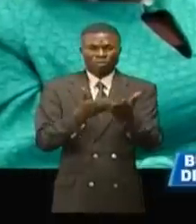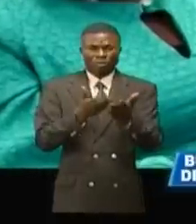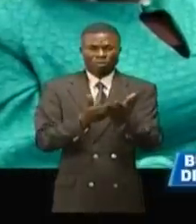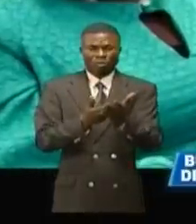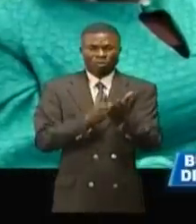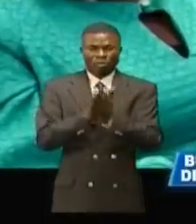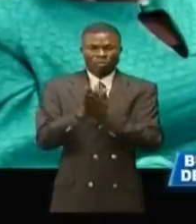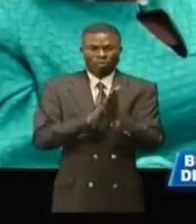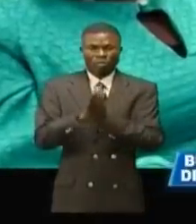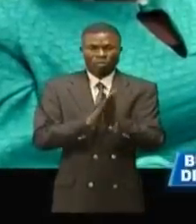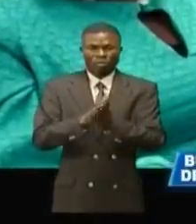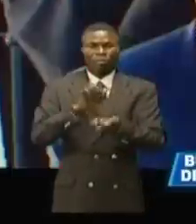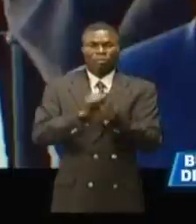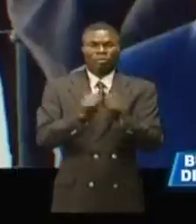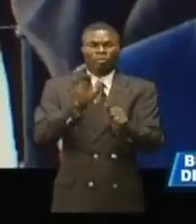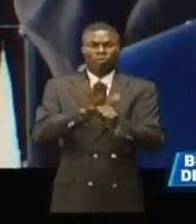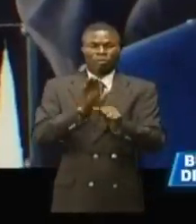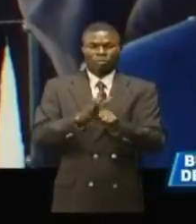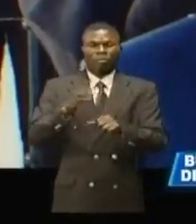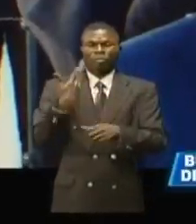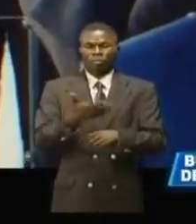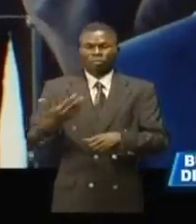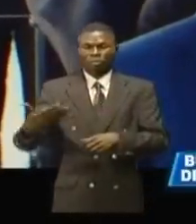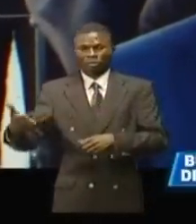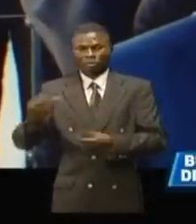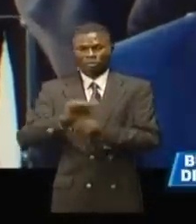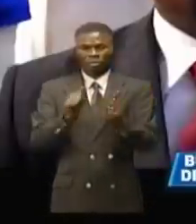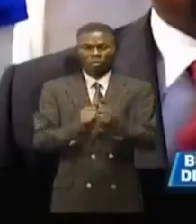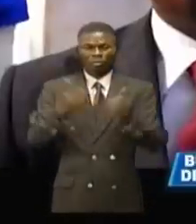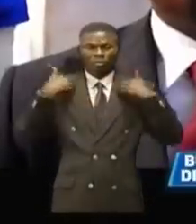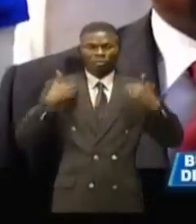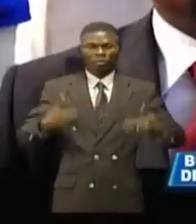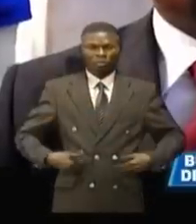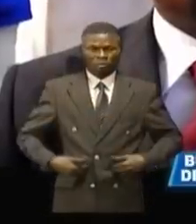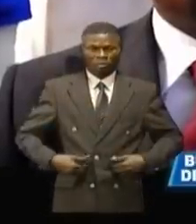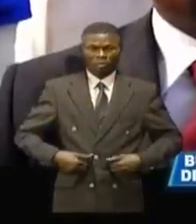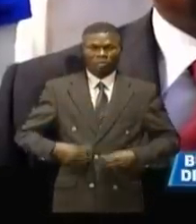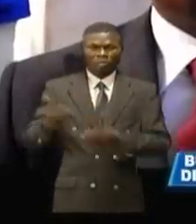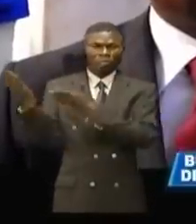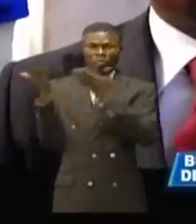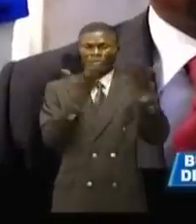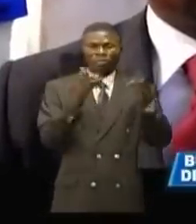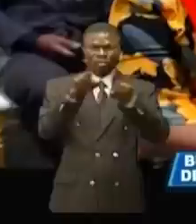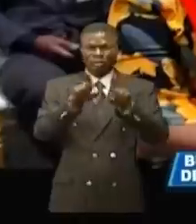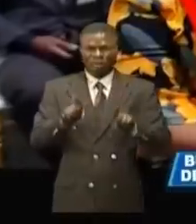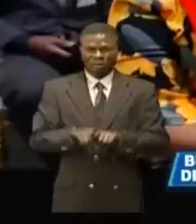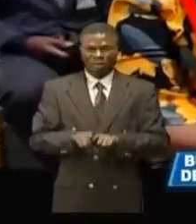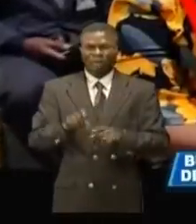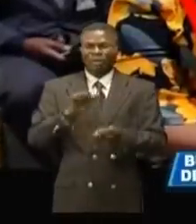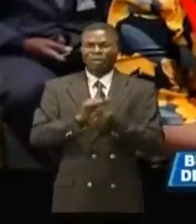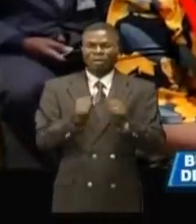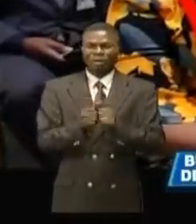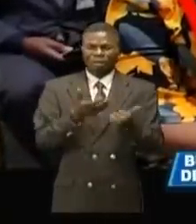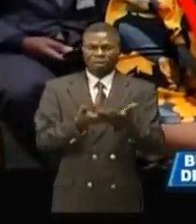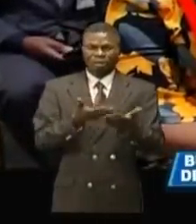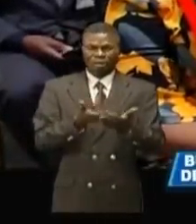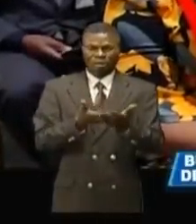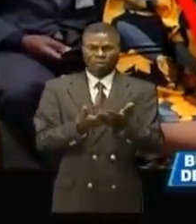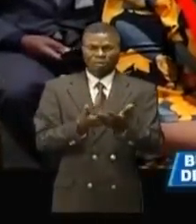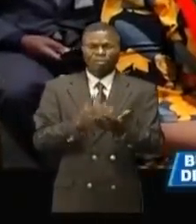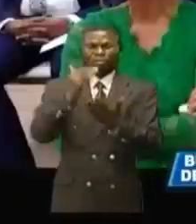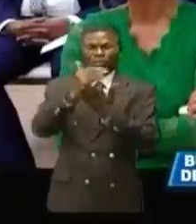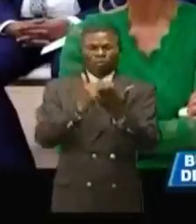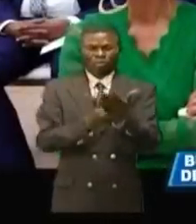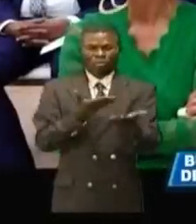planché sur plusieurs domaines de coopération, la santé, le transport et les infrastructures, l'eau et l'électricité,